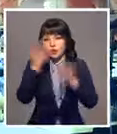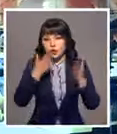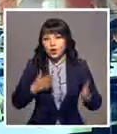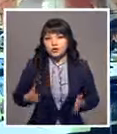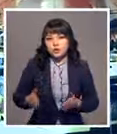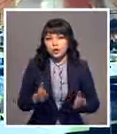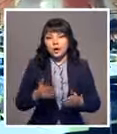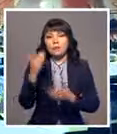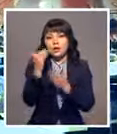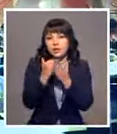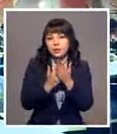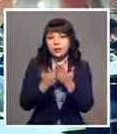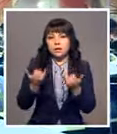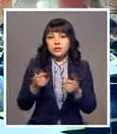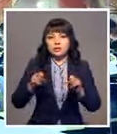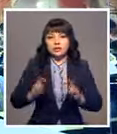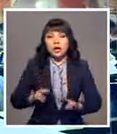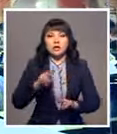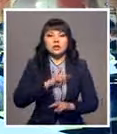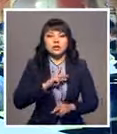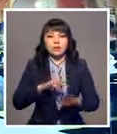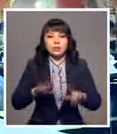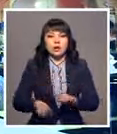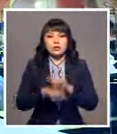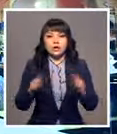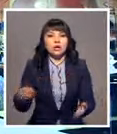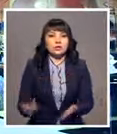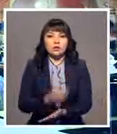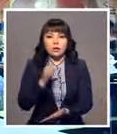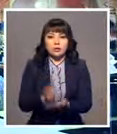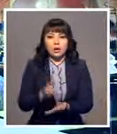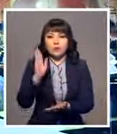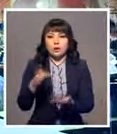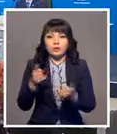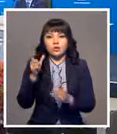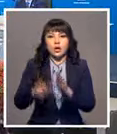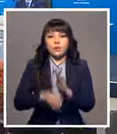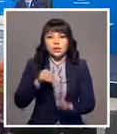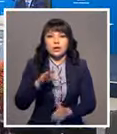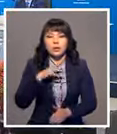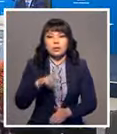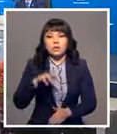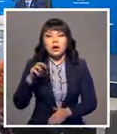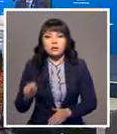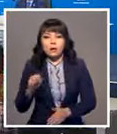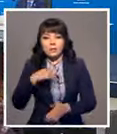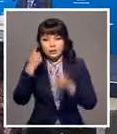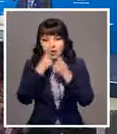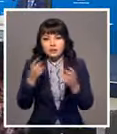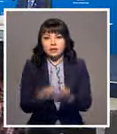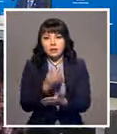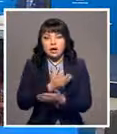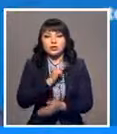Нұрлы жол бағдарламасы аясында 200 мың жаңа жұмыс орны ашылады. Бұл туралы бүгін Сенат депутаты Аңсар Мұсаханов мәлімдеді. Ал жұмыспен қамту